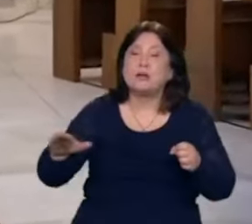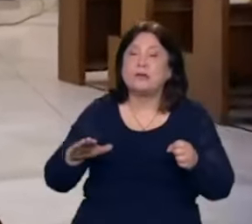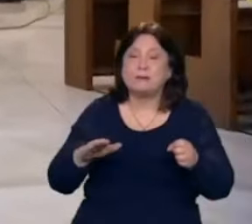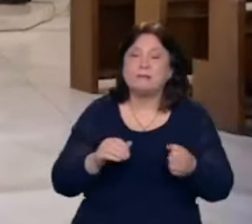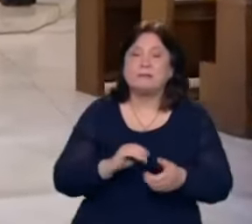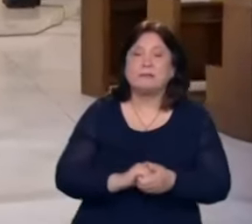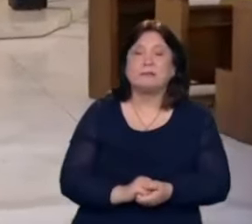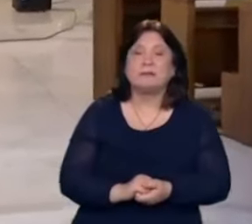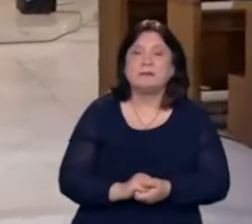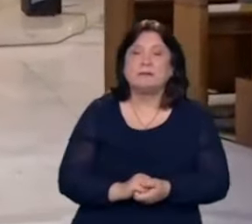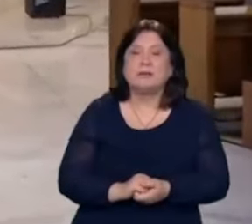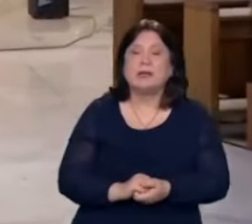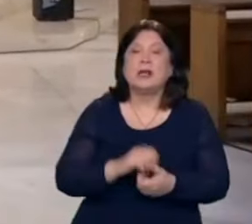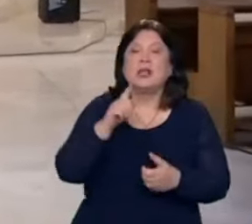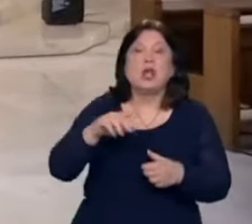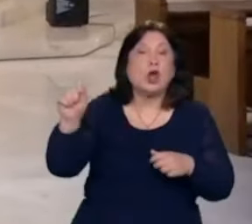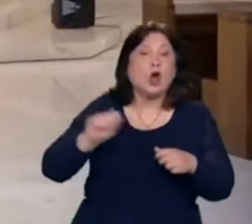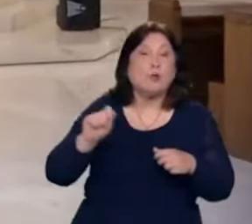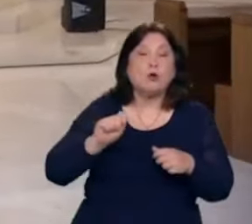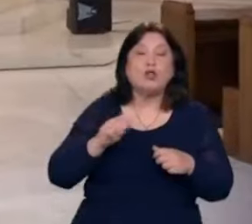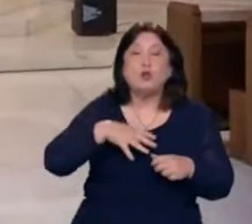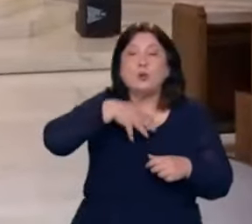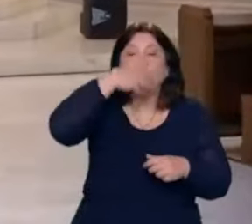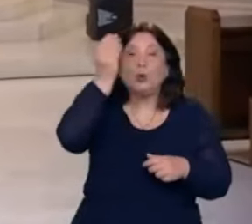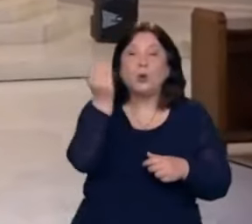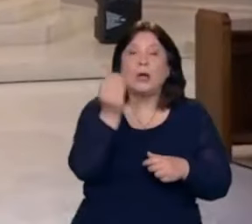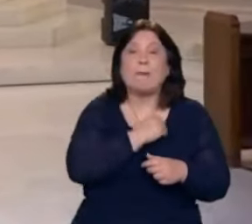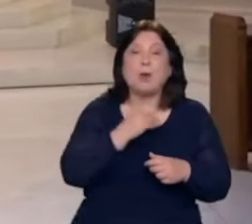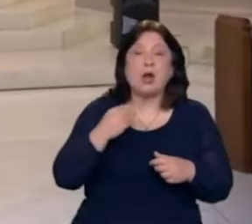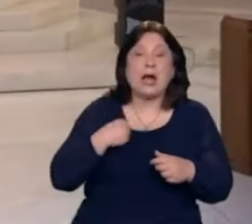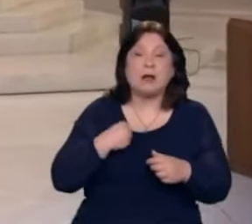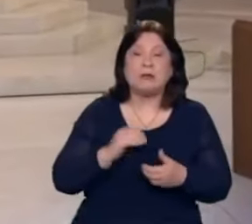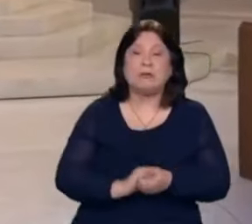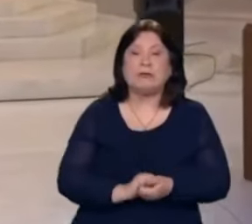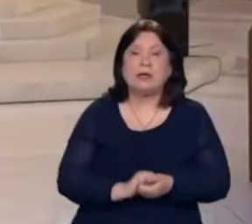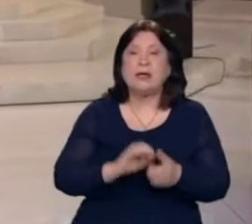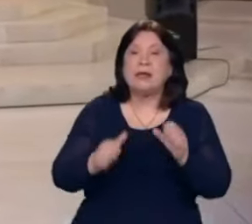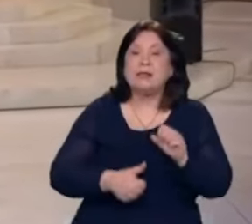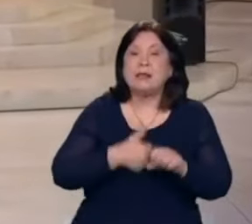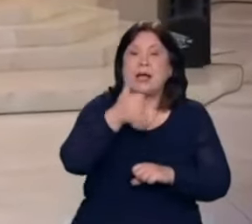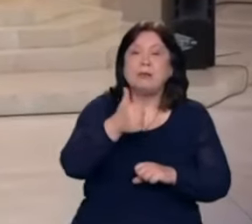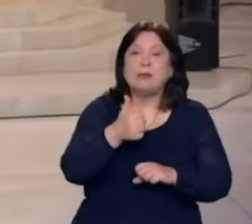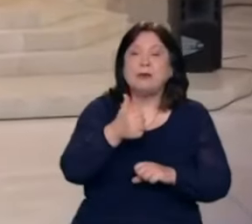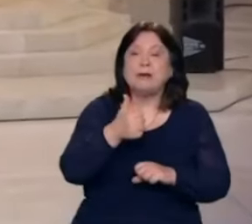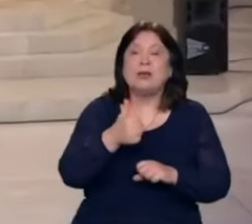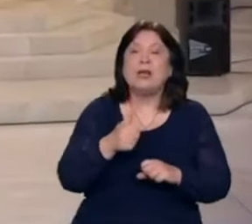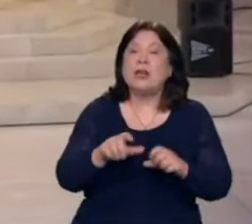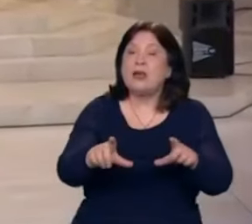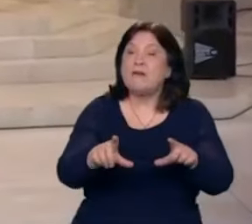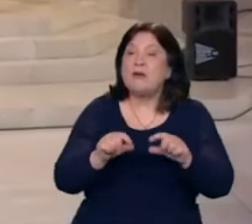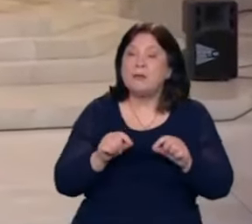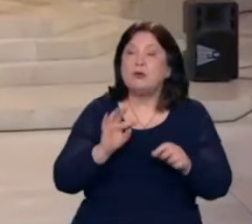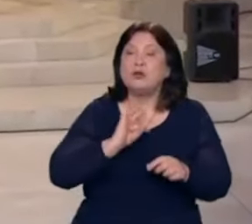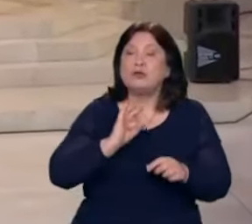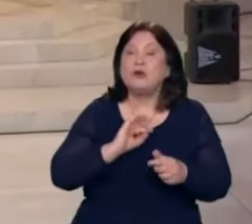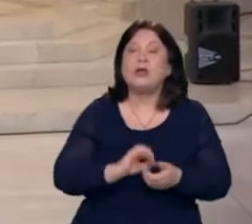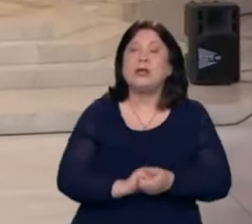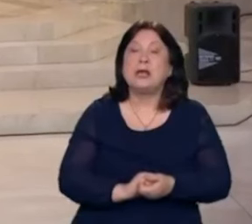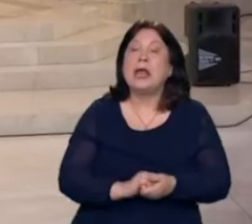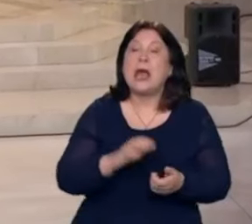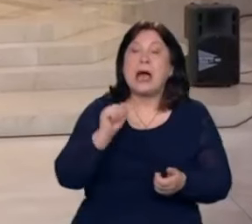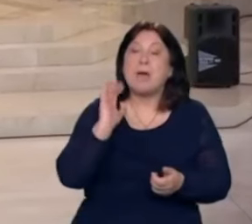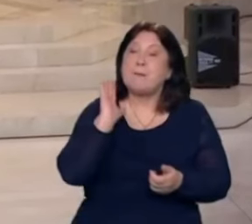międzynarodowych g obudził ducha Polaków najpierw poprzez swój wybór a jeszcze